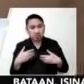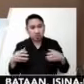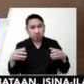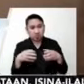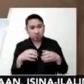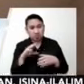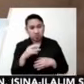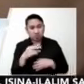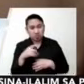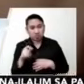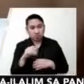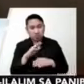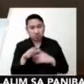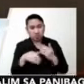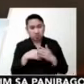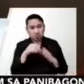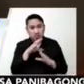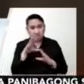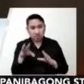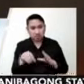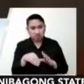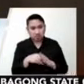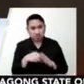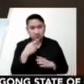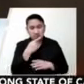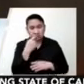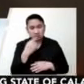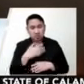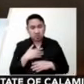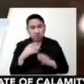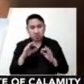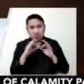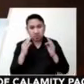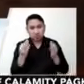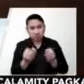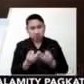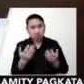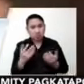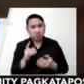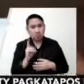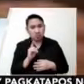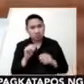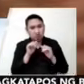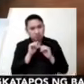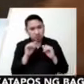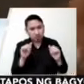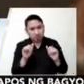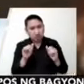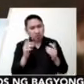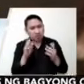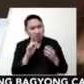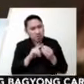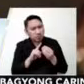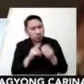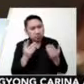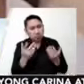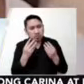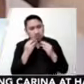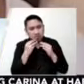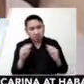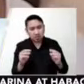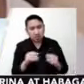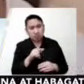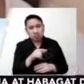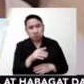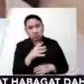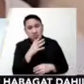everybody involved because my family wanted to address kung ano yung issues ni Mom mo towards me